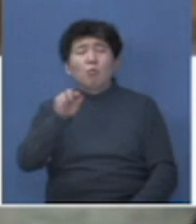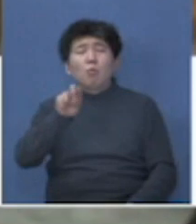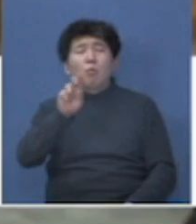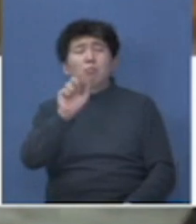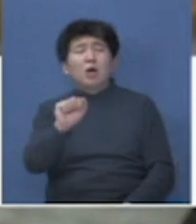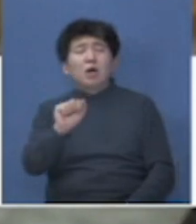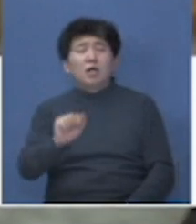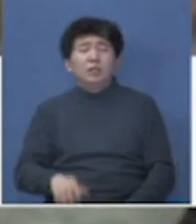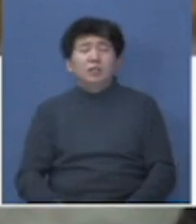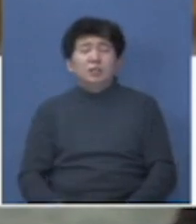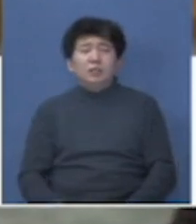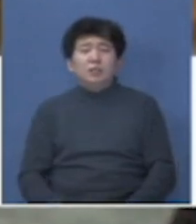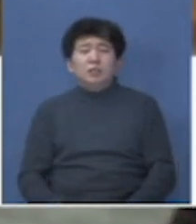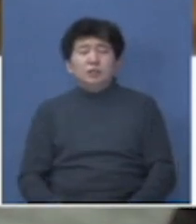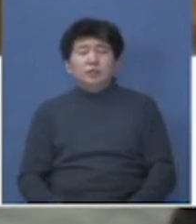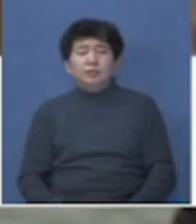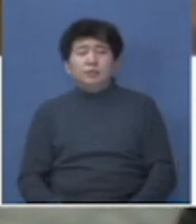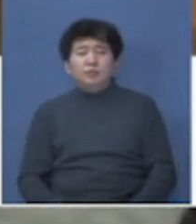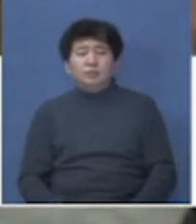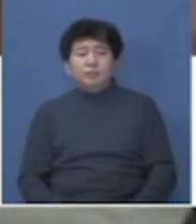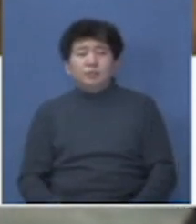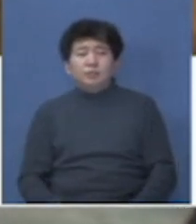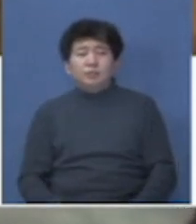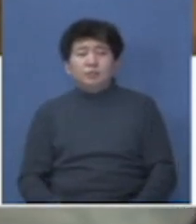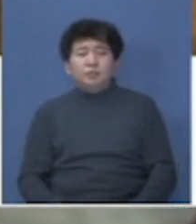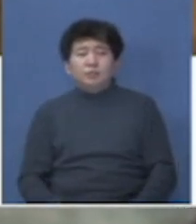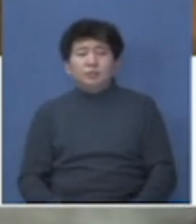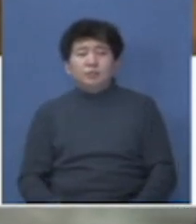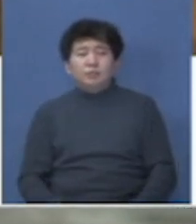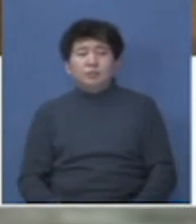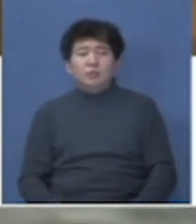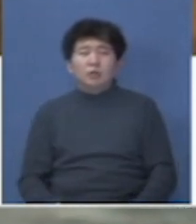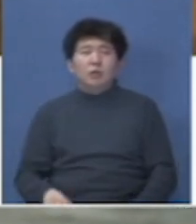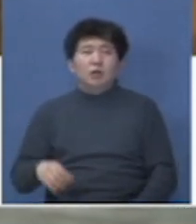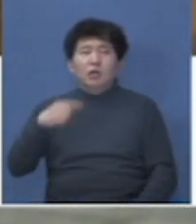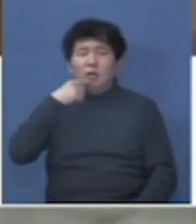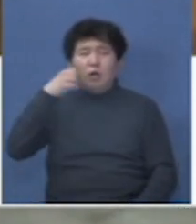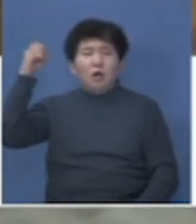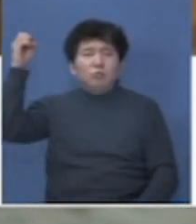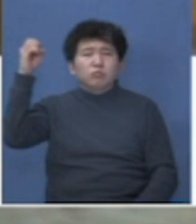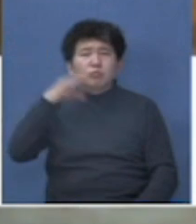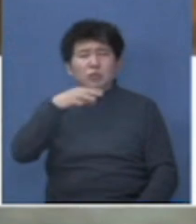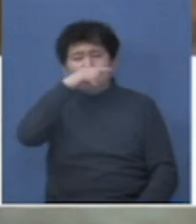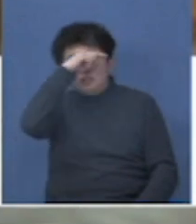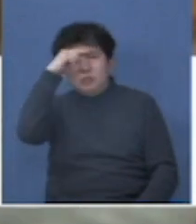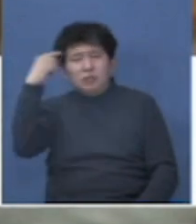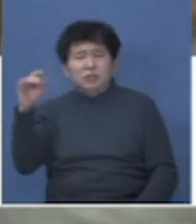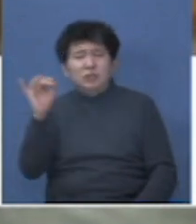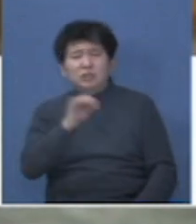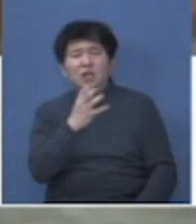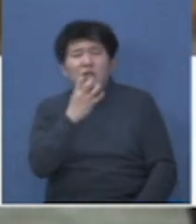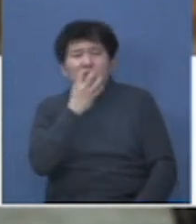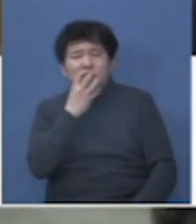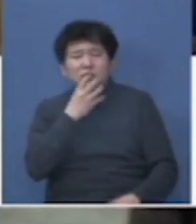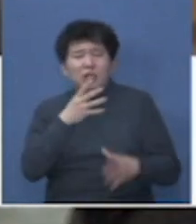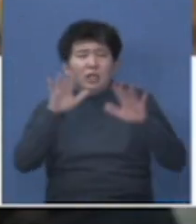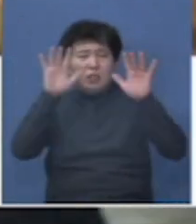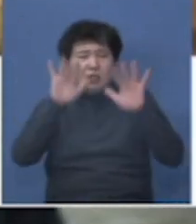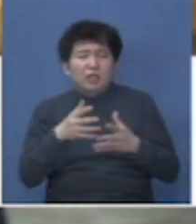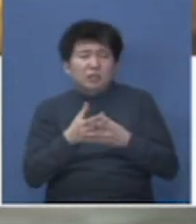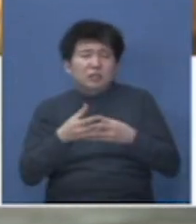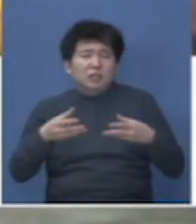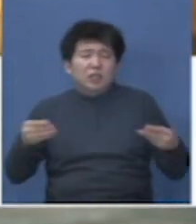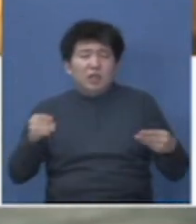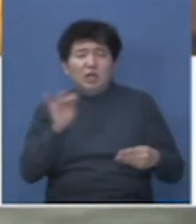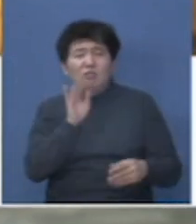жұмыстарымен айналысып жатырмыз. Су тасқыны қаупінің негізгі салдары ол күннің күрт жылуы, жел мен еріген қар. Біз алдағы уақытта өзеннің